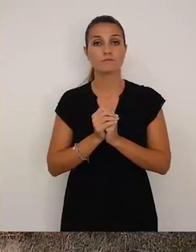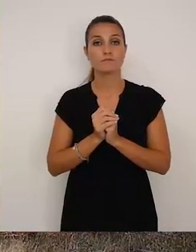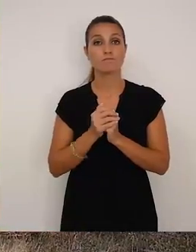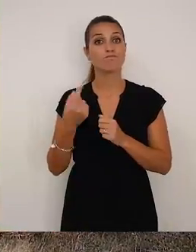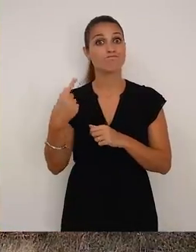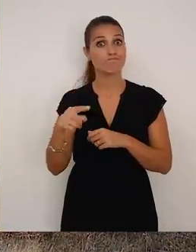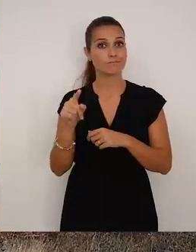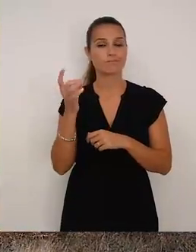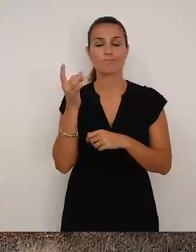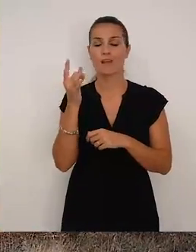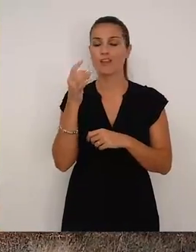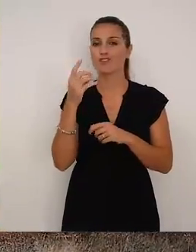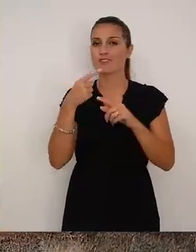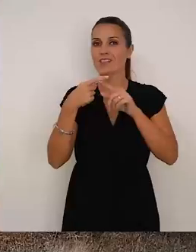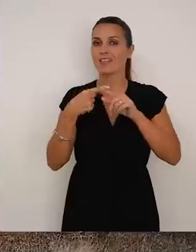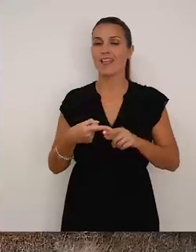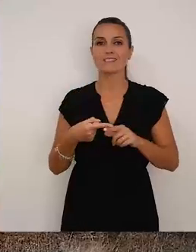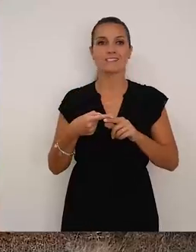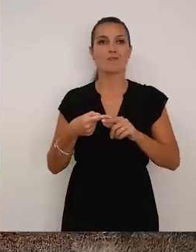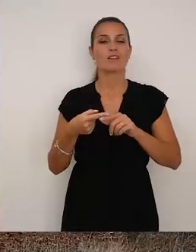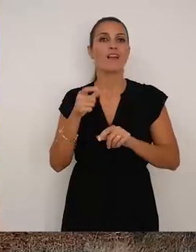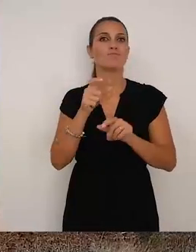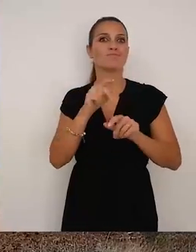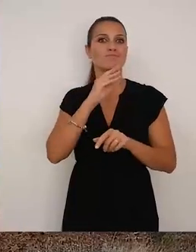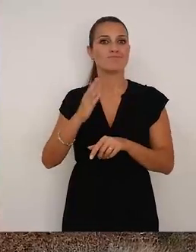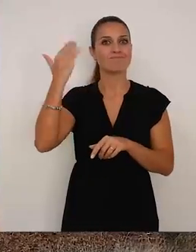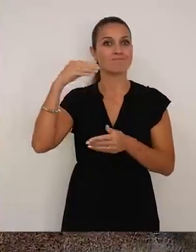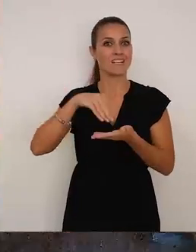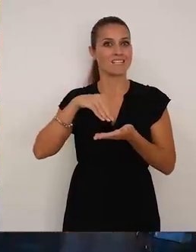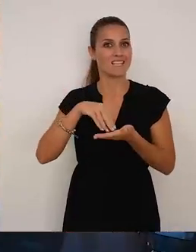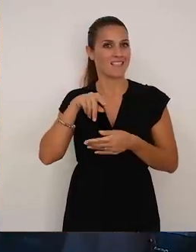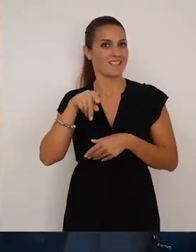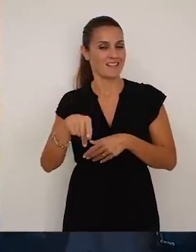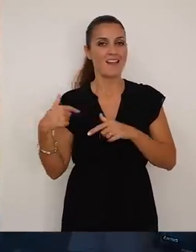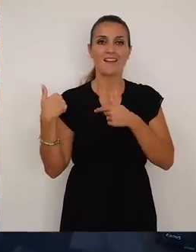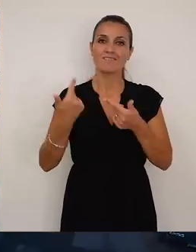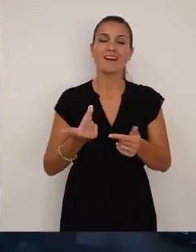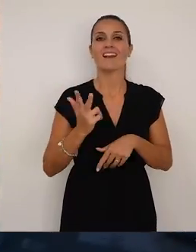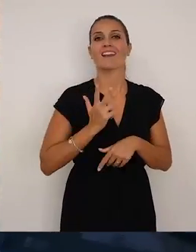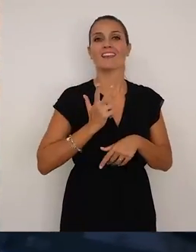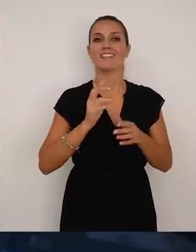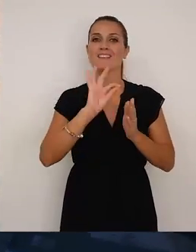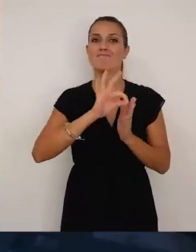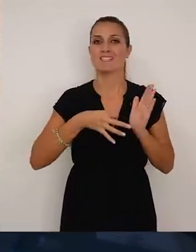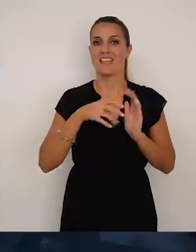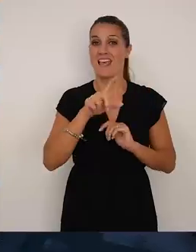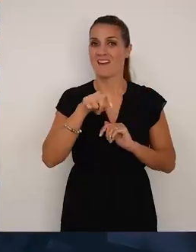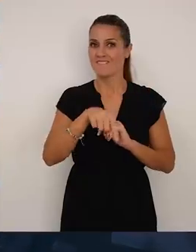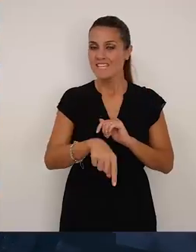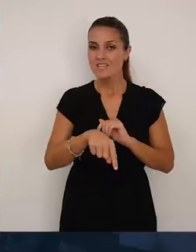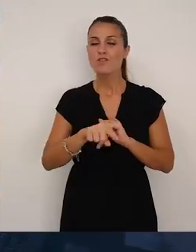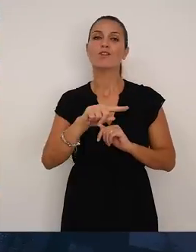Le preziose testimonianze megalitiche arricchiscono di mistero e fascino il territorio minervinese, patrimonio che rievoca